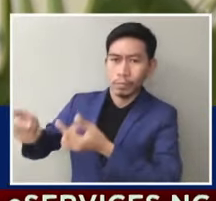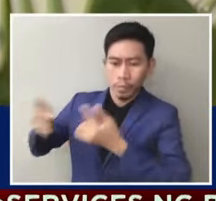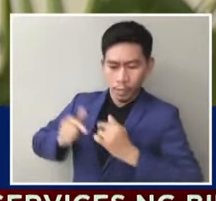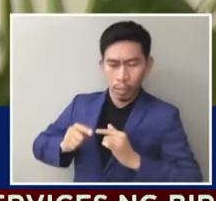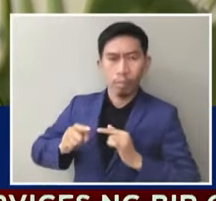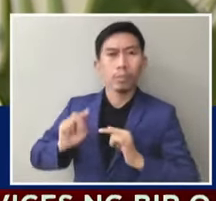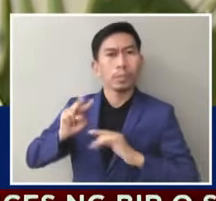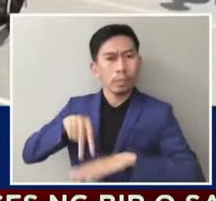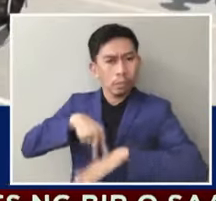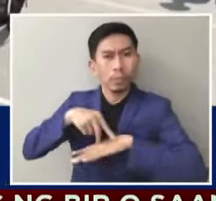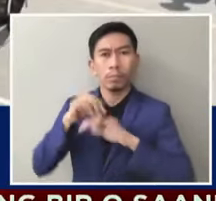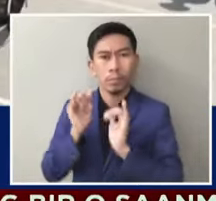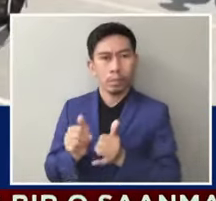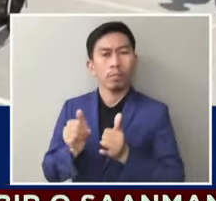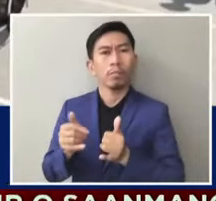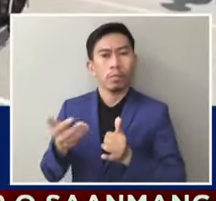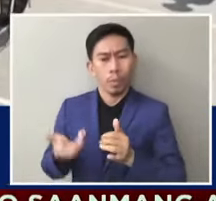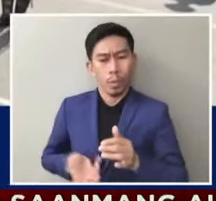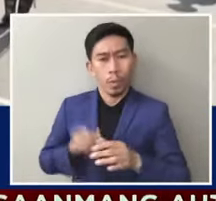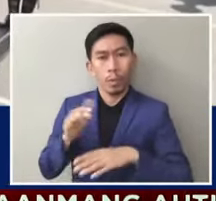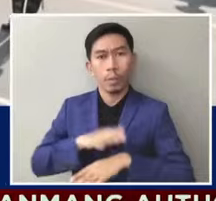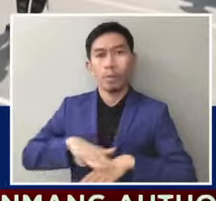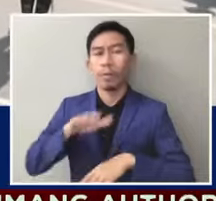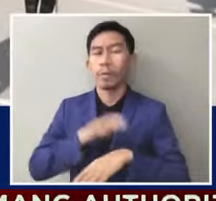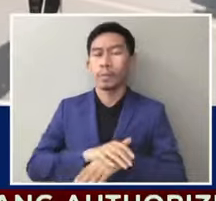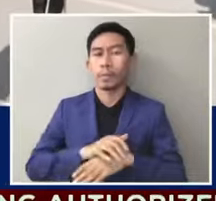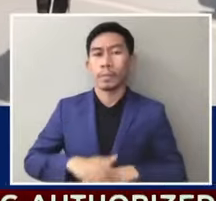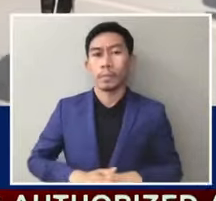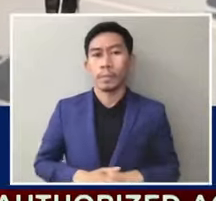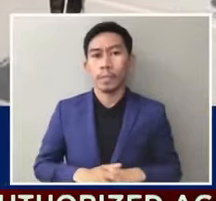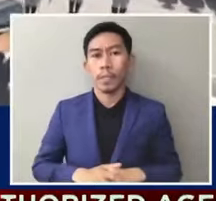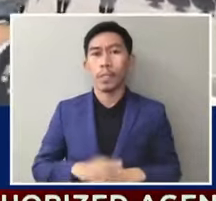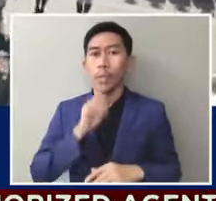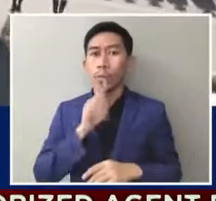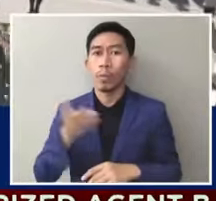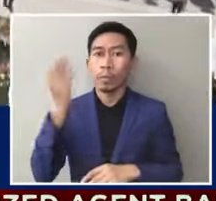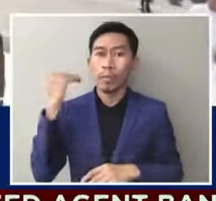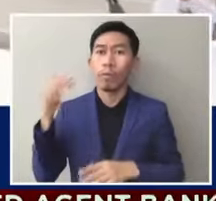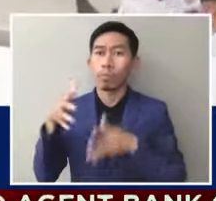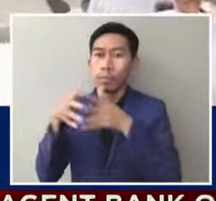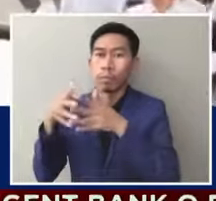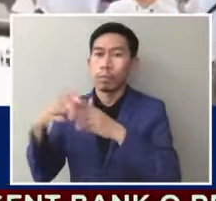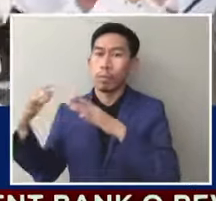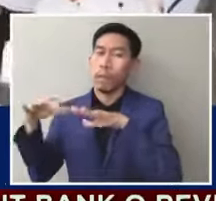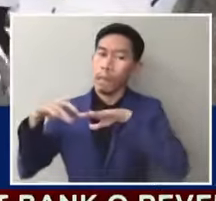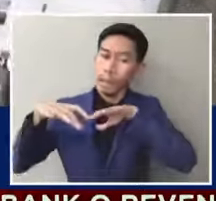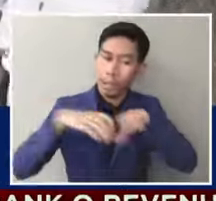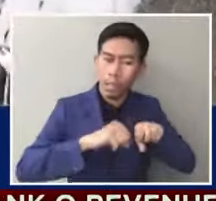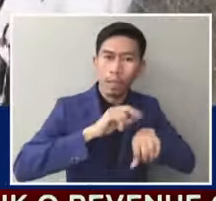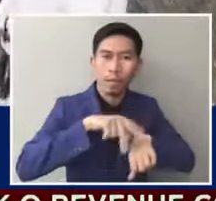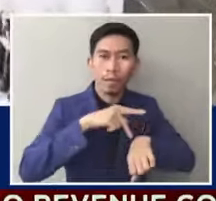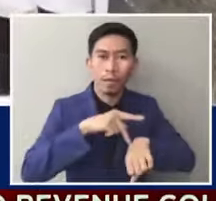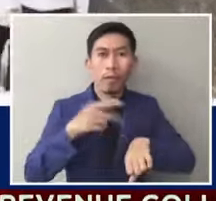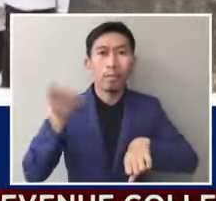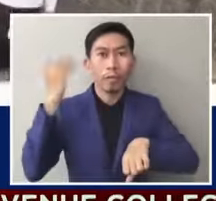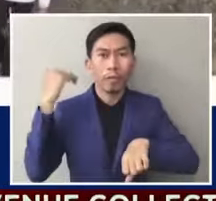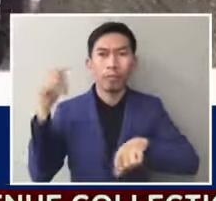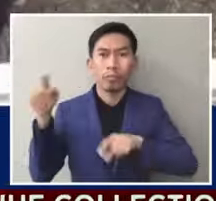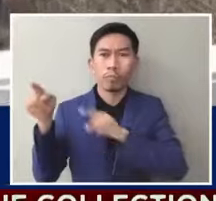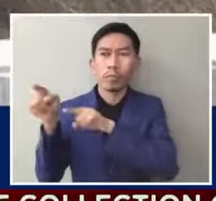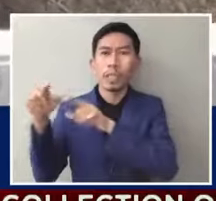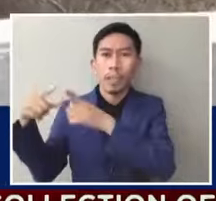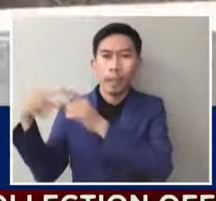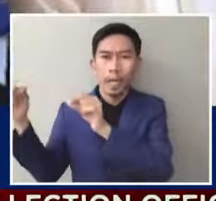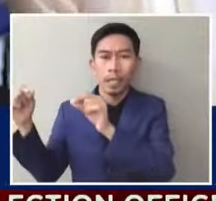ating sariling bakuran. Dating mananakop ng Pilipinas ang Amerika, na ng panahong iyon ay magkatuwang na nilabanan ng Japan na